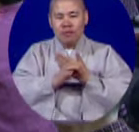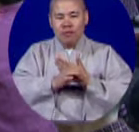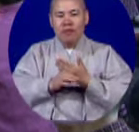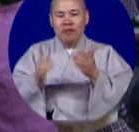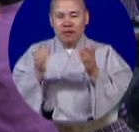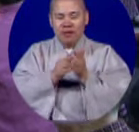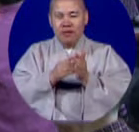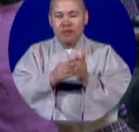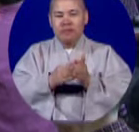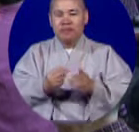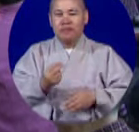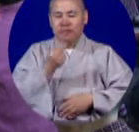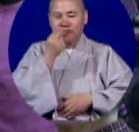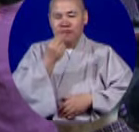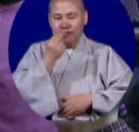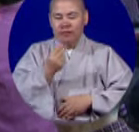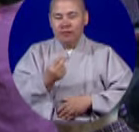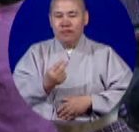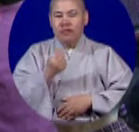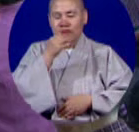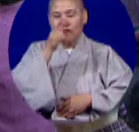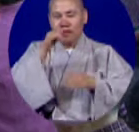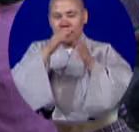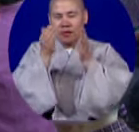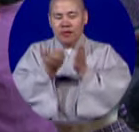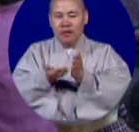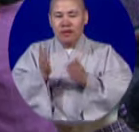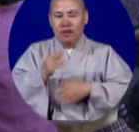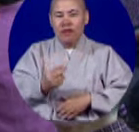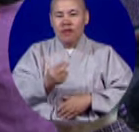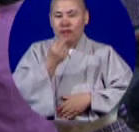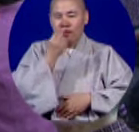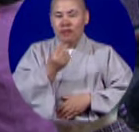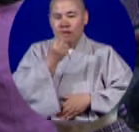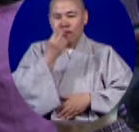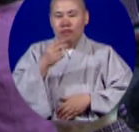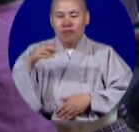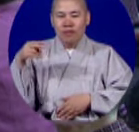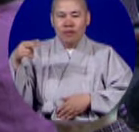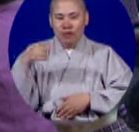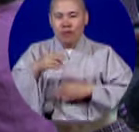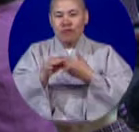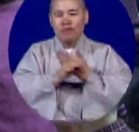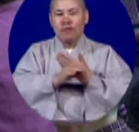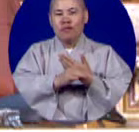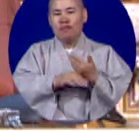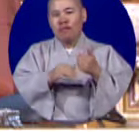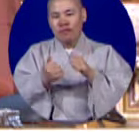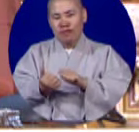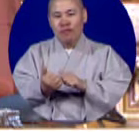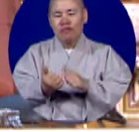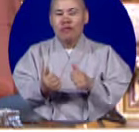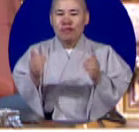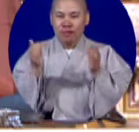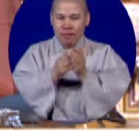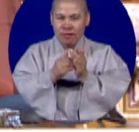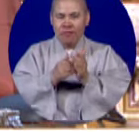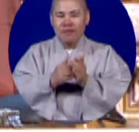그게 수명이 그게 중생인데 숨 쉬다 숨 못 쉬면 끝나는 거예요.